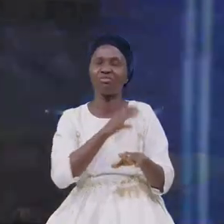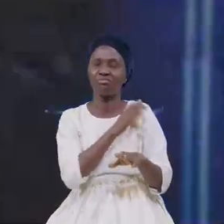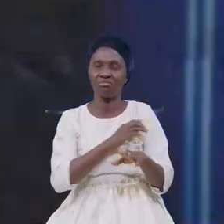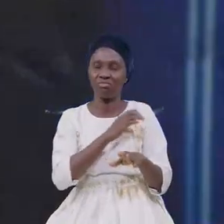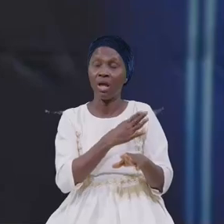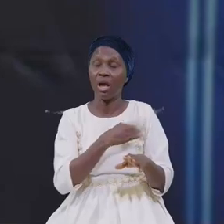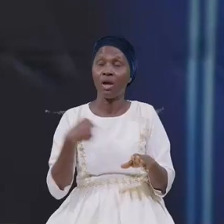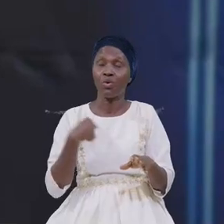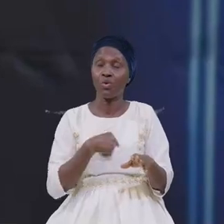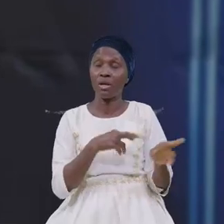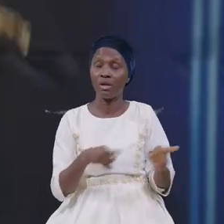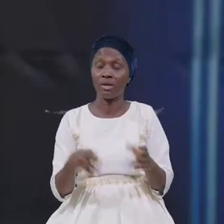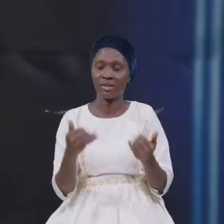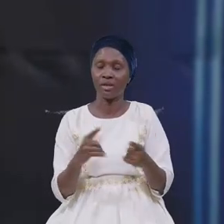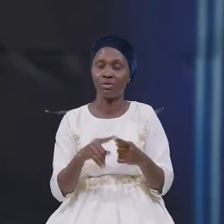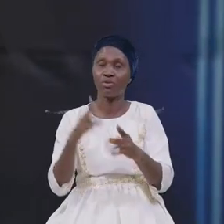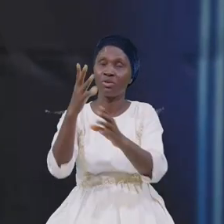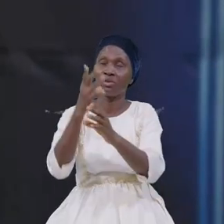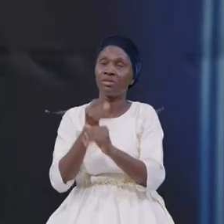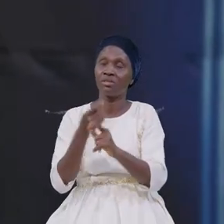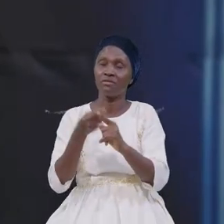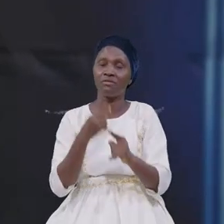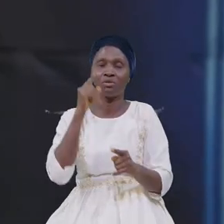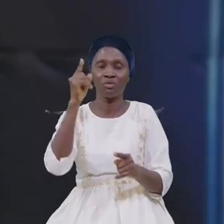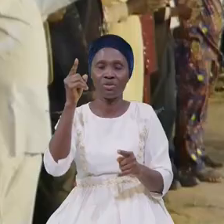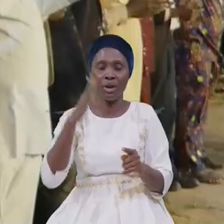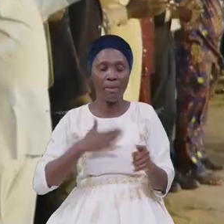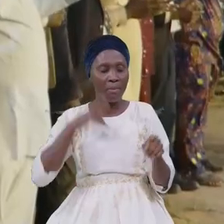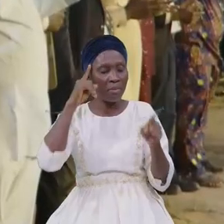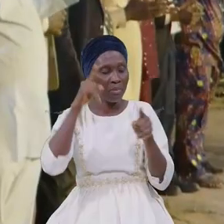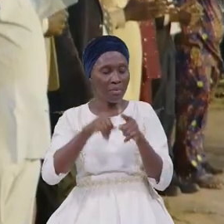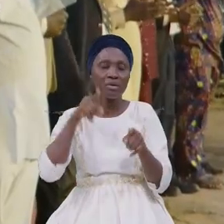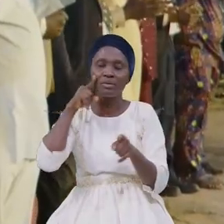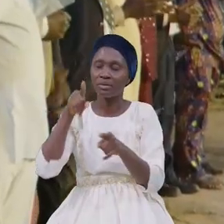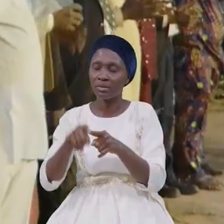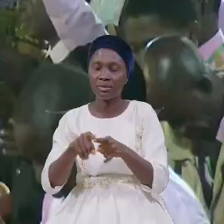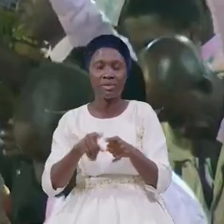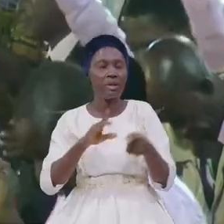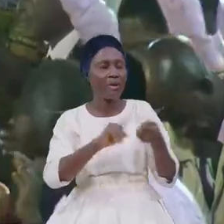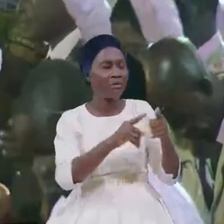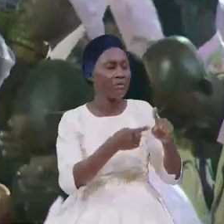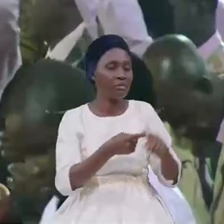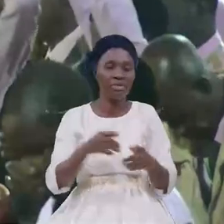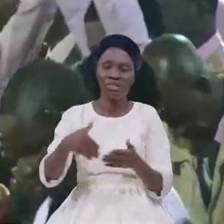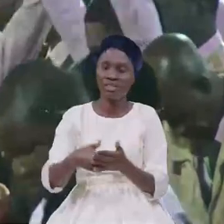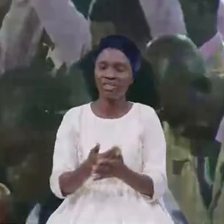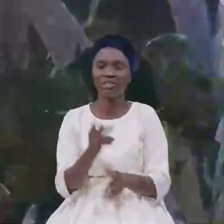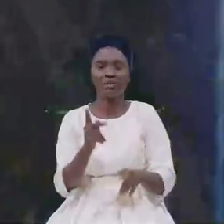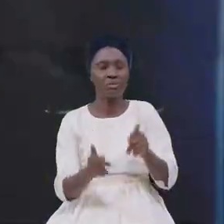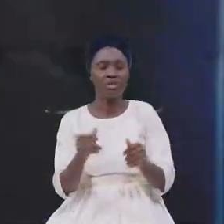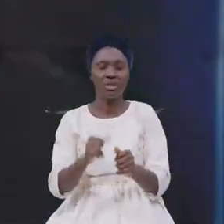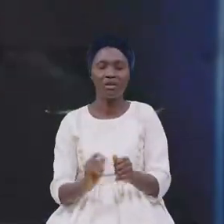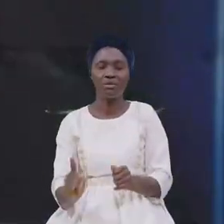à recevoir de toi. Mes frères, mes sœurs, mes amis, les nouveaux venus, tout le monde